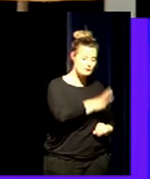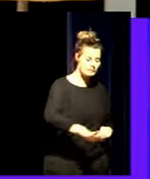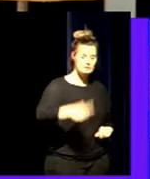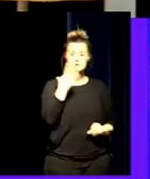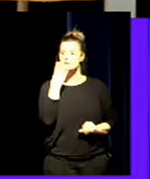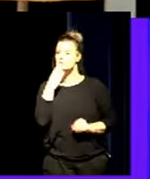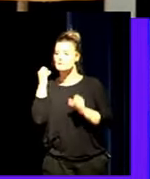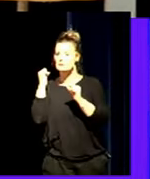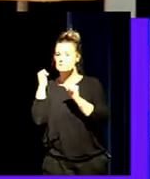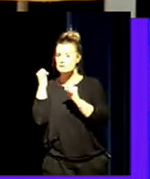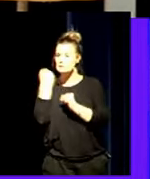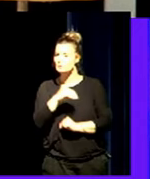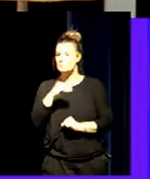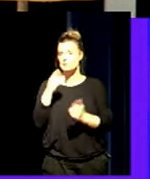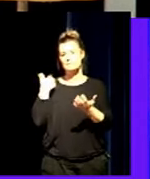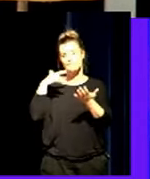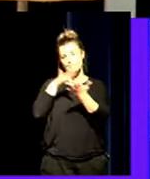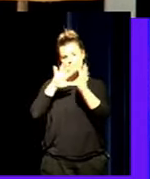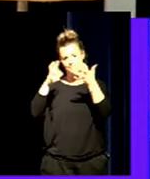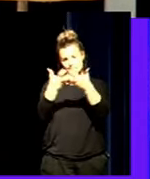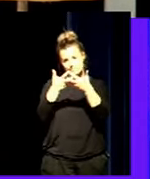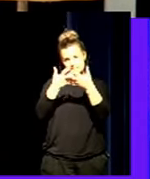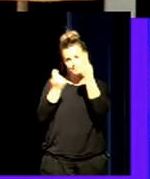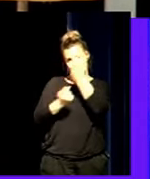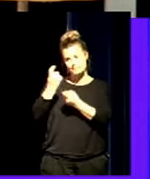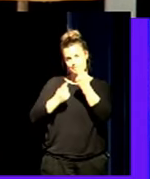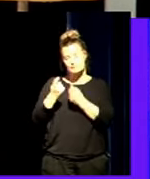internetik. Orduan, nazia alternatibak eta oportunitateak bat dauz, bai.